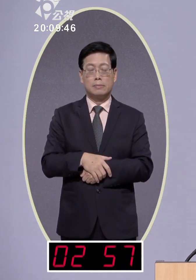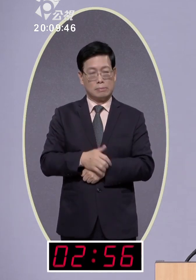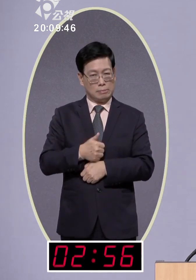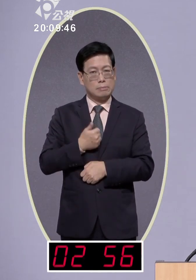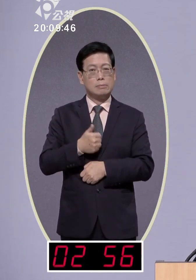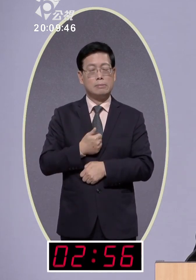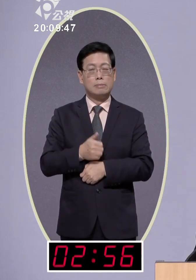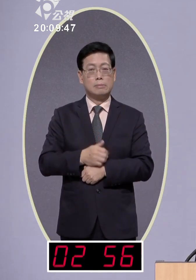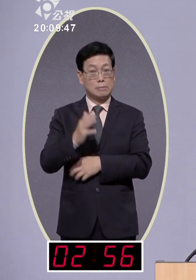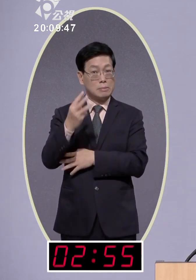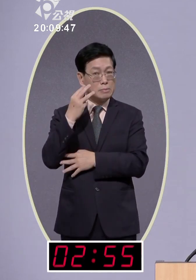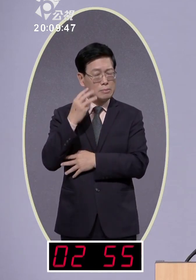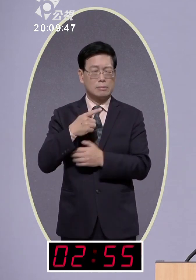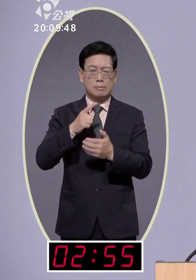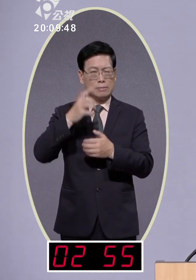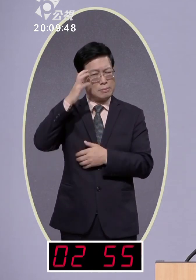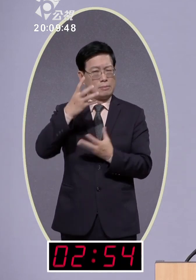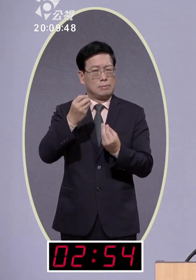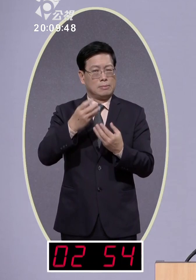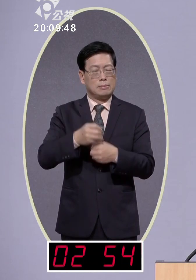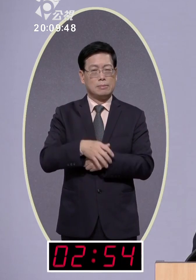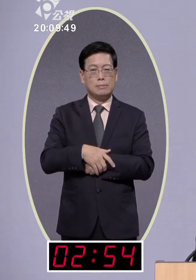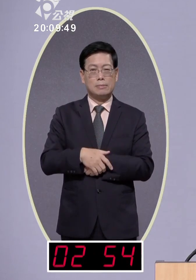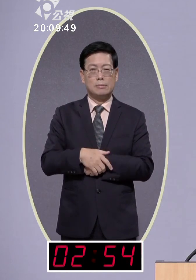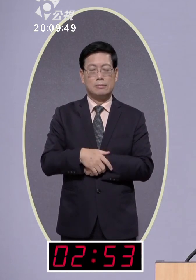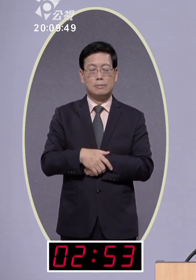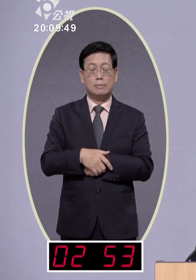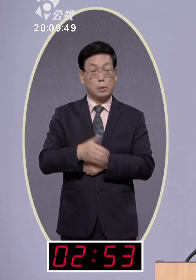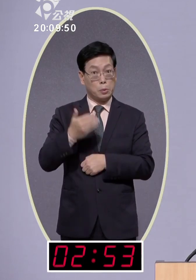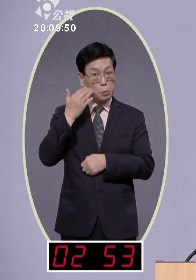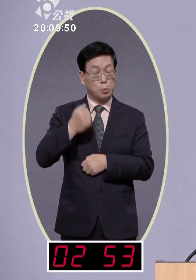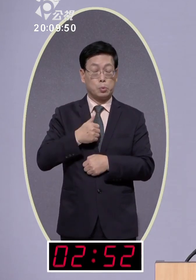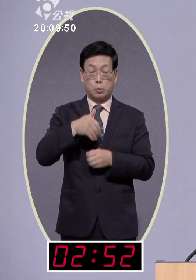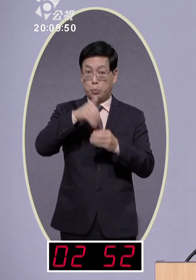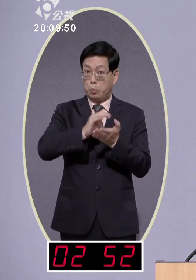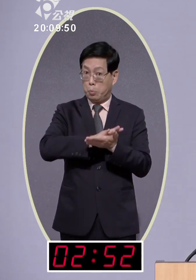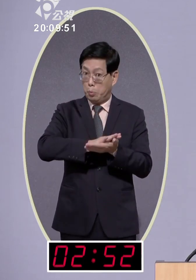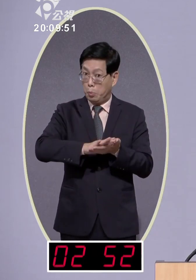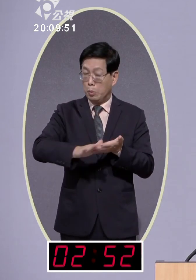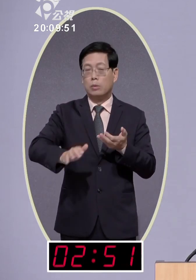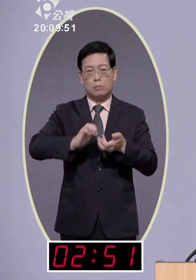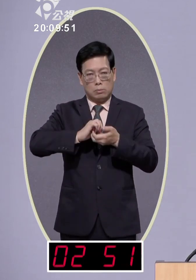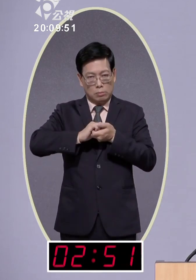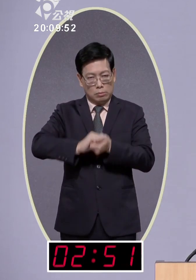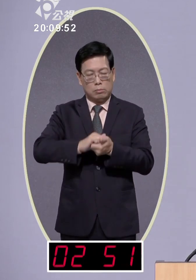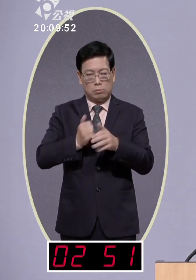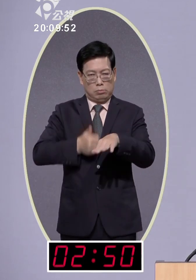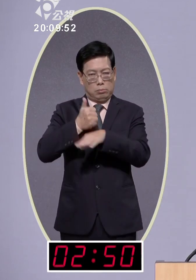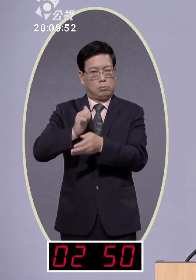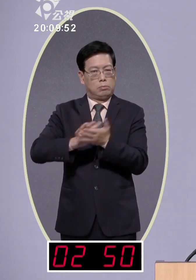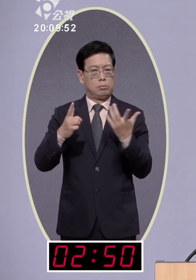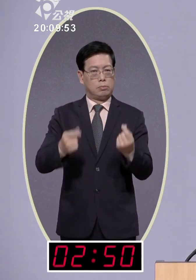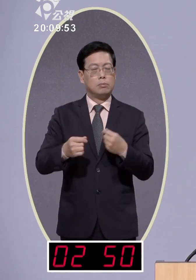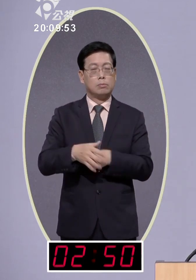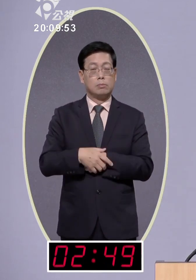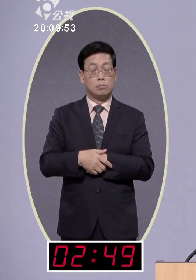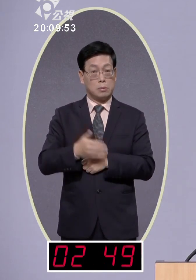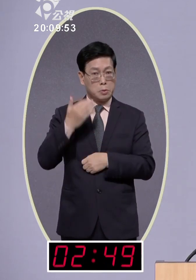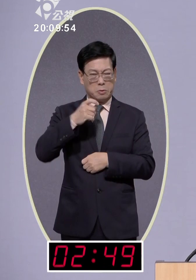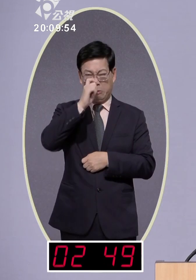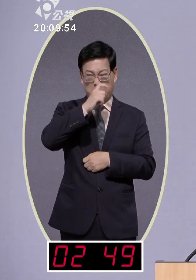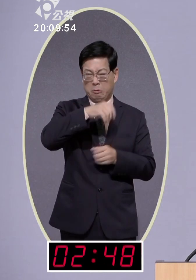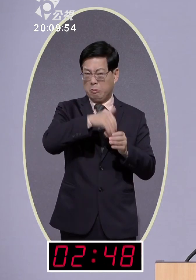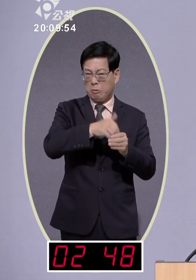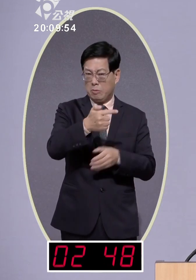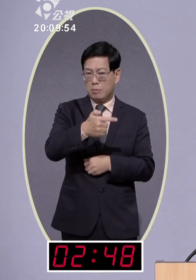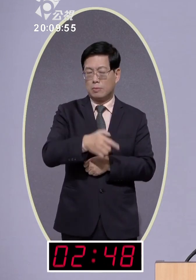真的，政治没有这么复杂。凡是干净选举，一定干净执政；凡是肮脏选